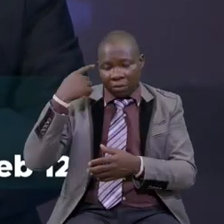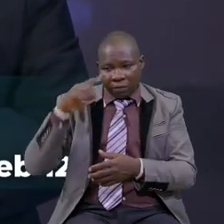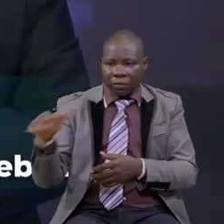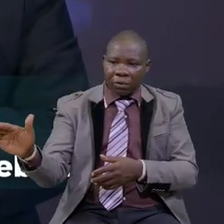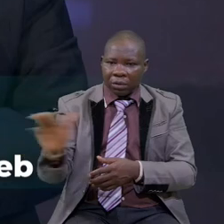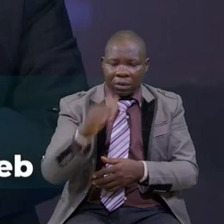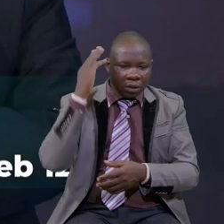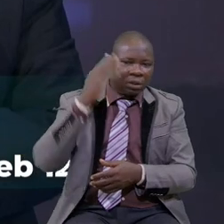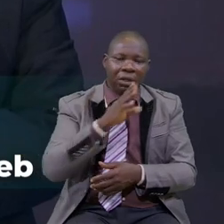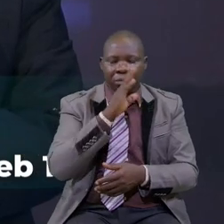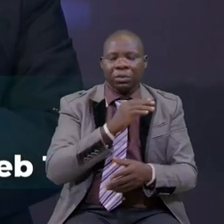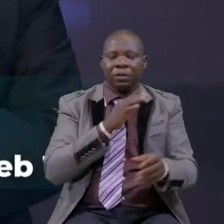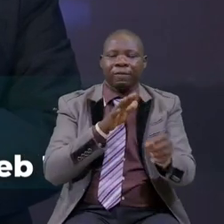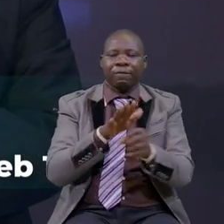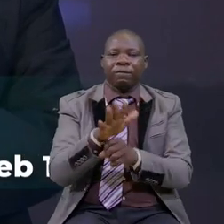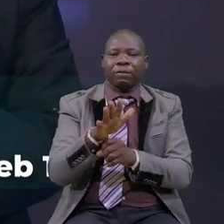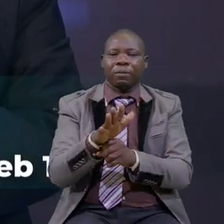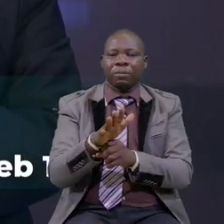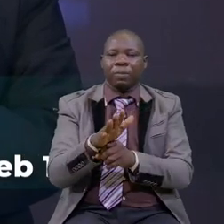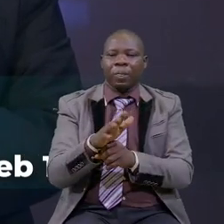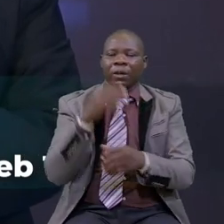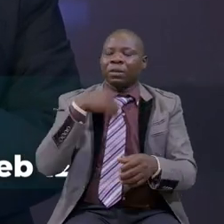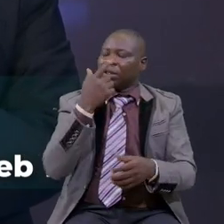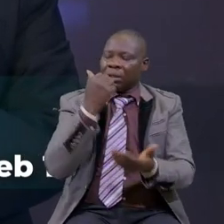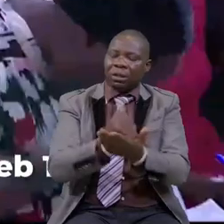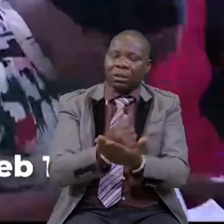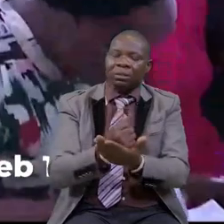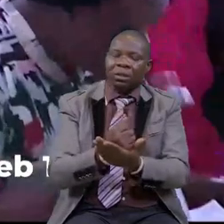car ils seront rassasiés. Dites Amen.